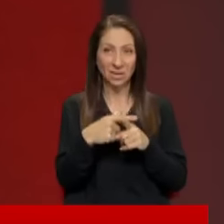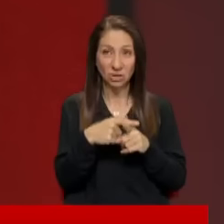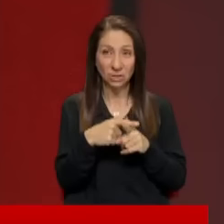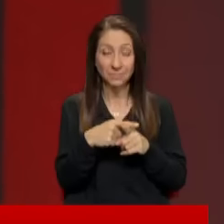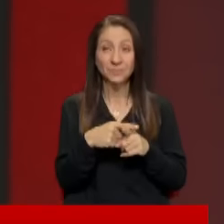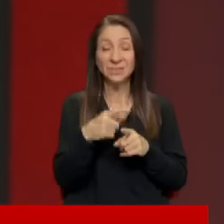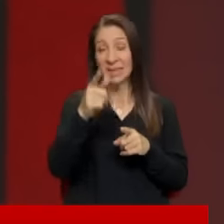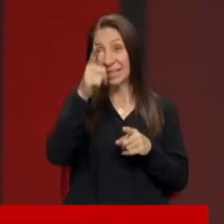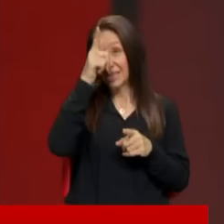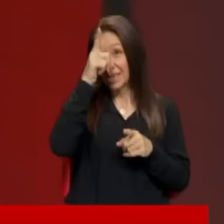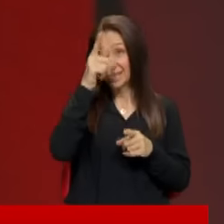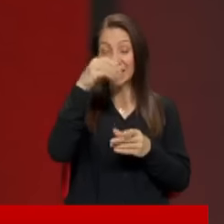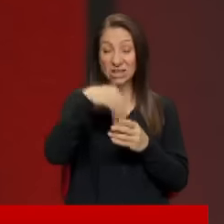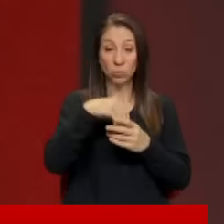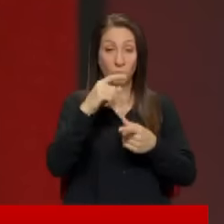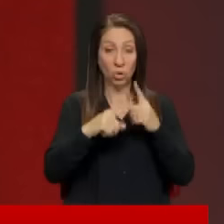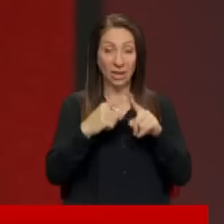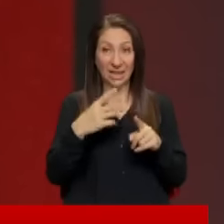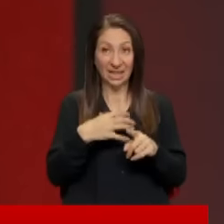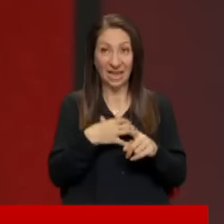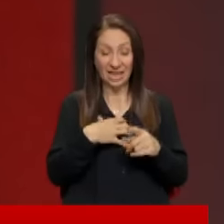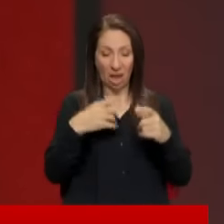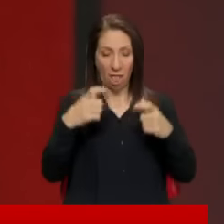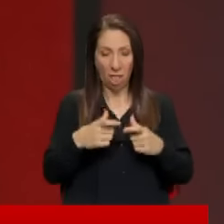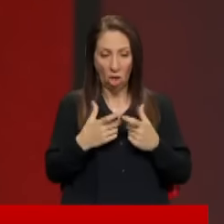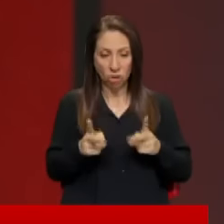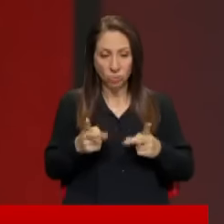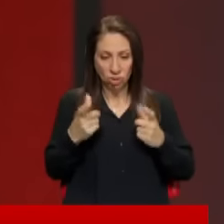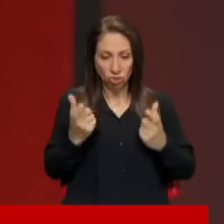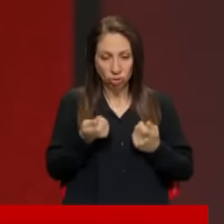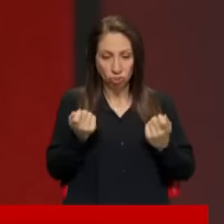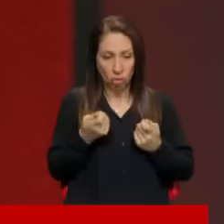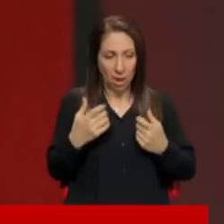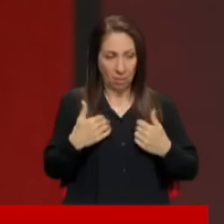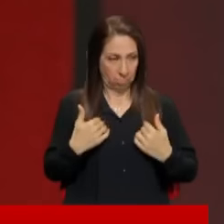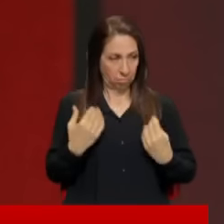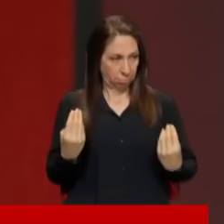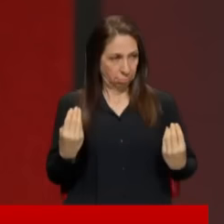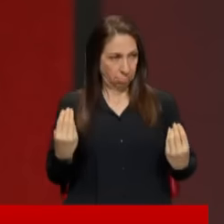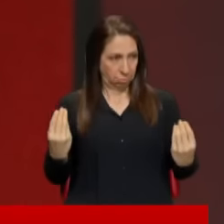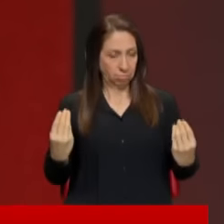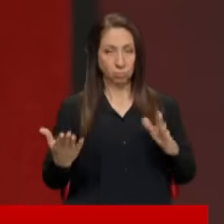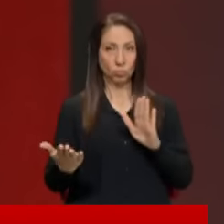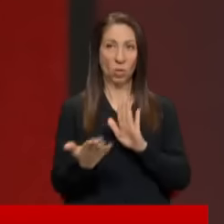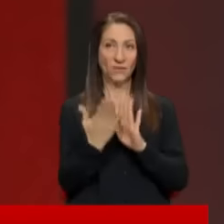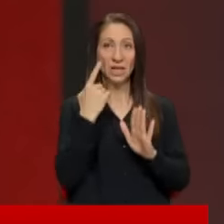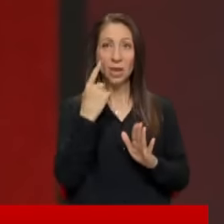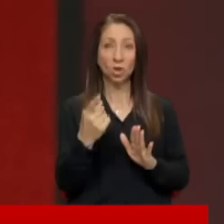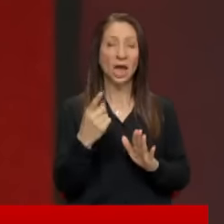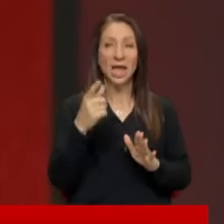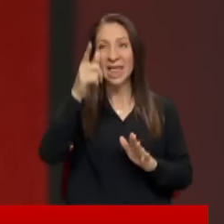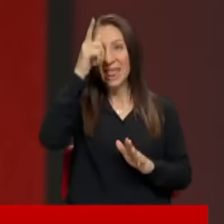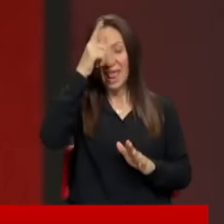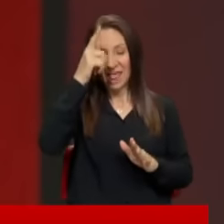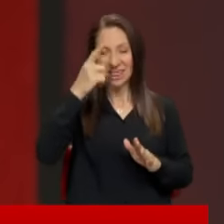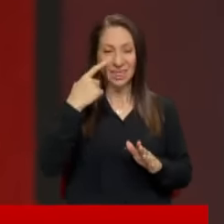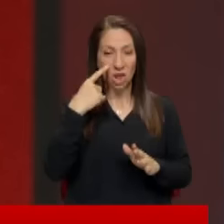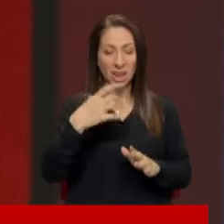Şimdi İran iç politikada kendisine alan açmaya çalışıyor ve muhaliflere karşı İran rejimi